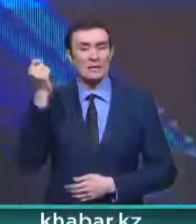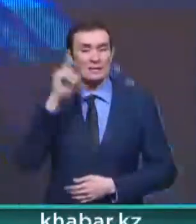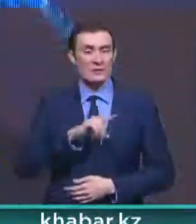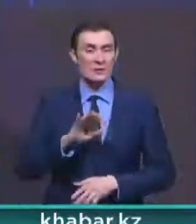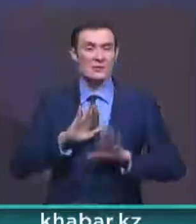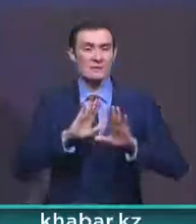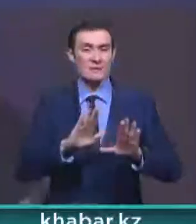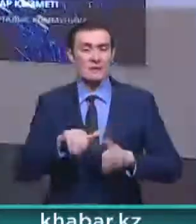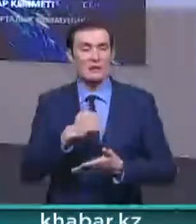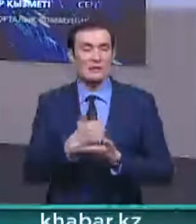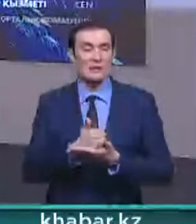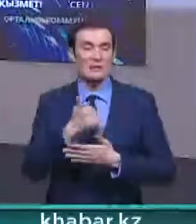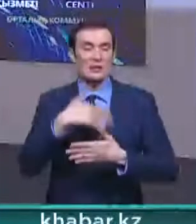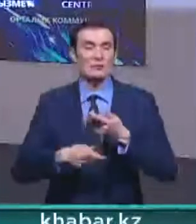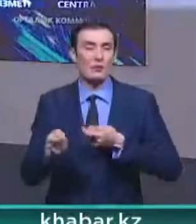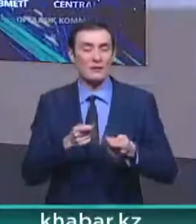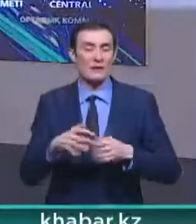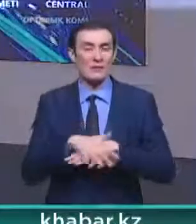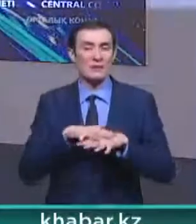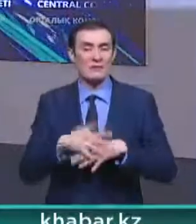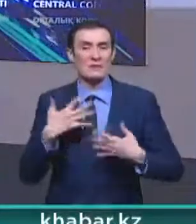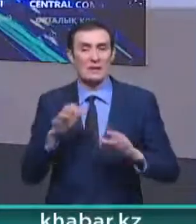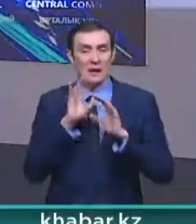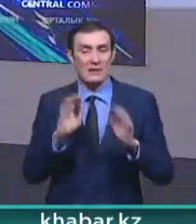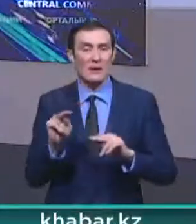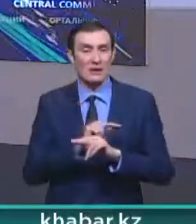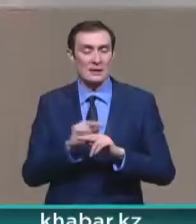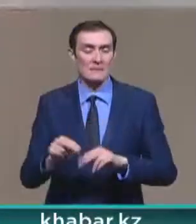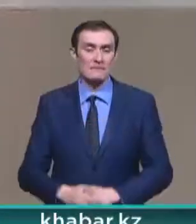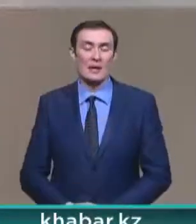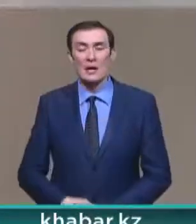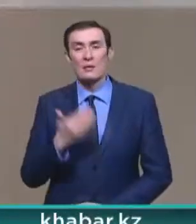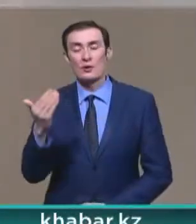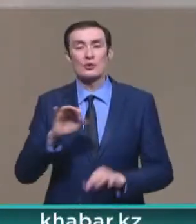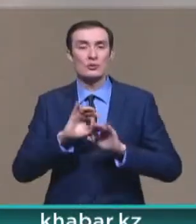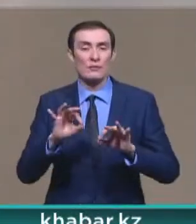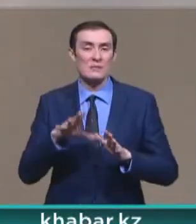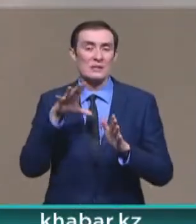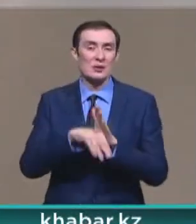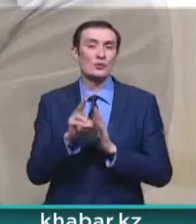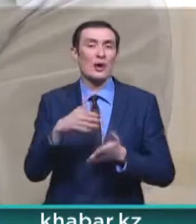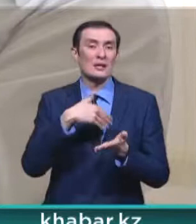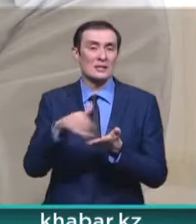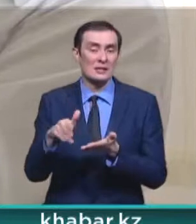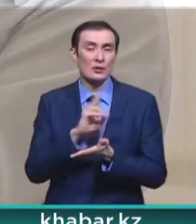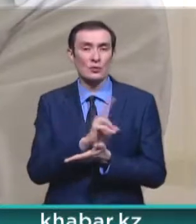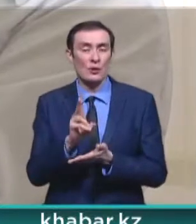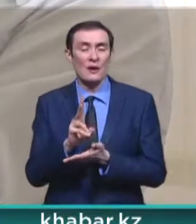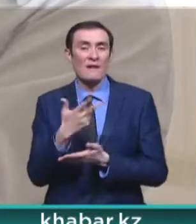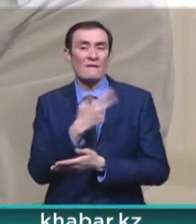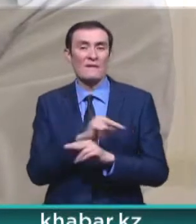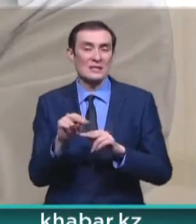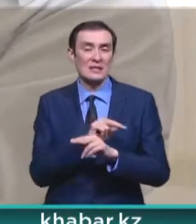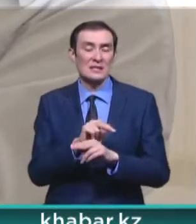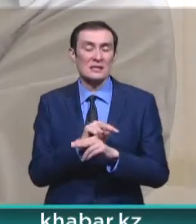от заместителя главы столичного управления общественного здравоохранения Алии Рустемовой. По ее словам, среди отказников те, кому